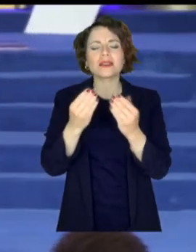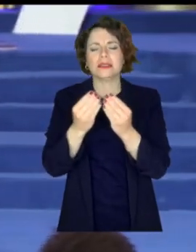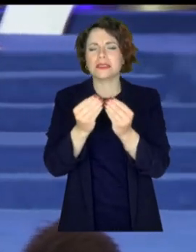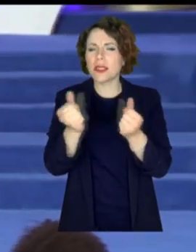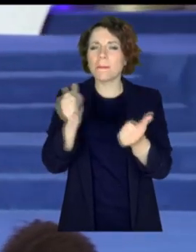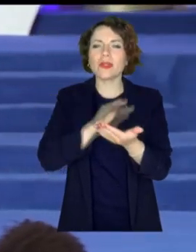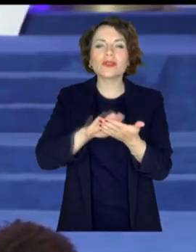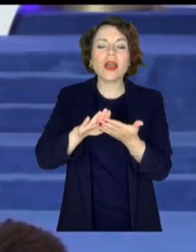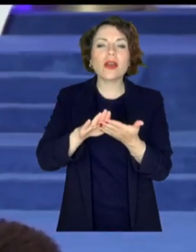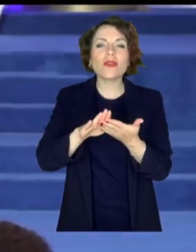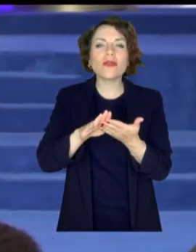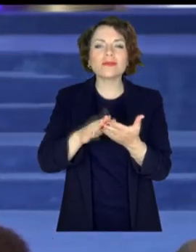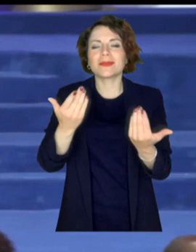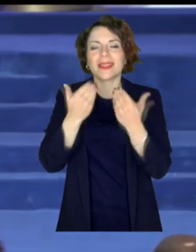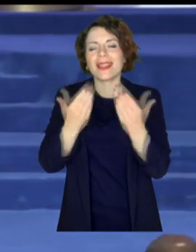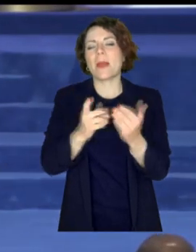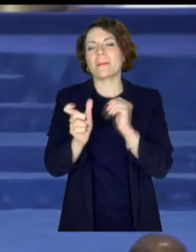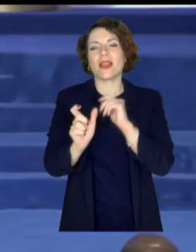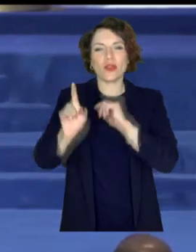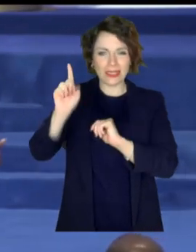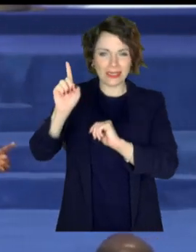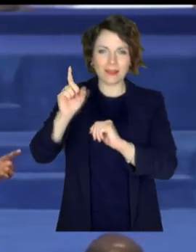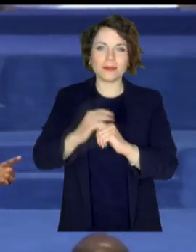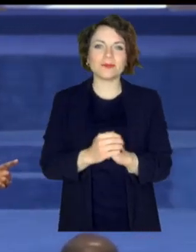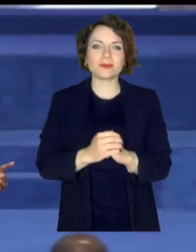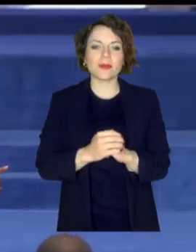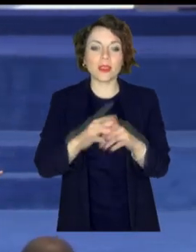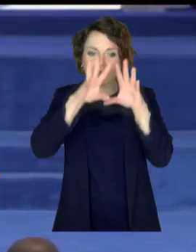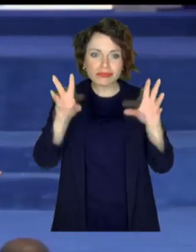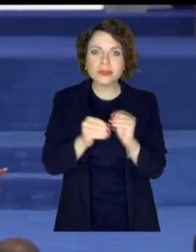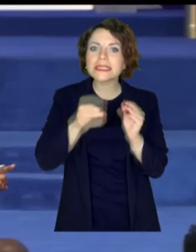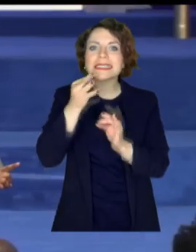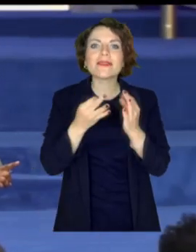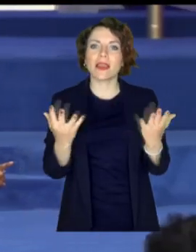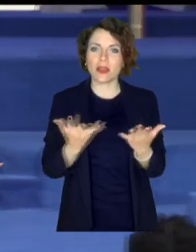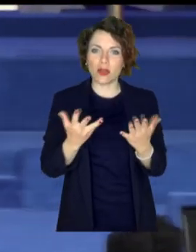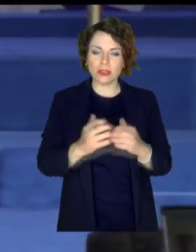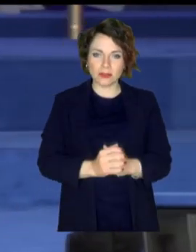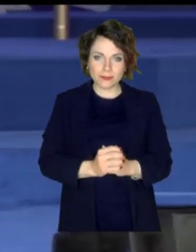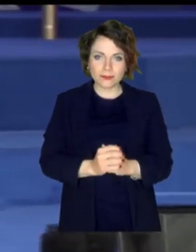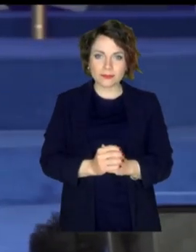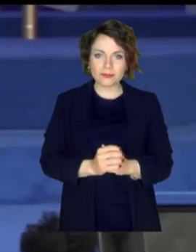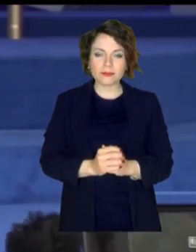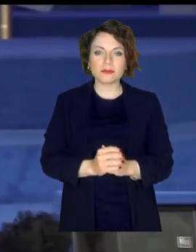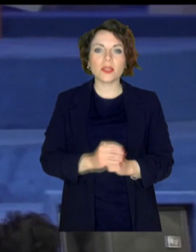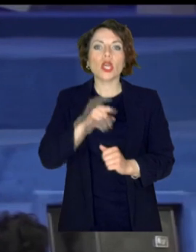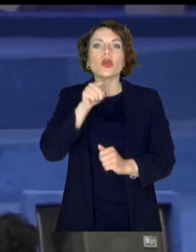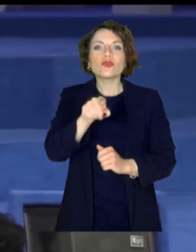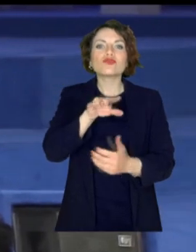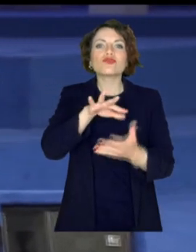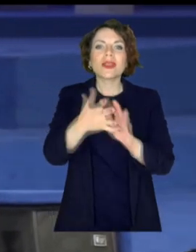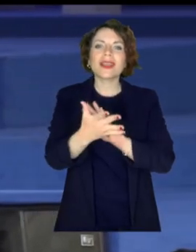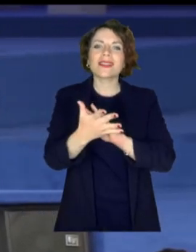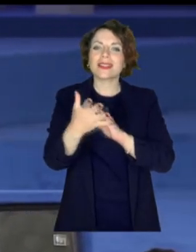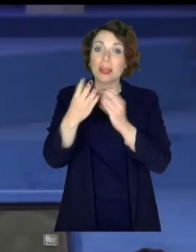Santo mediante la parola di Dio. Che vuol dire questo? Questo ti rende figlio dello